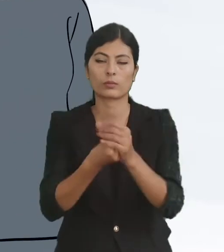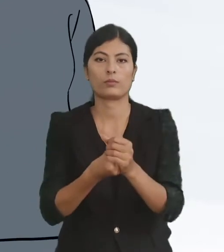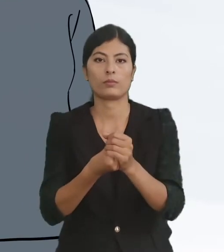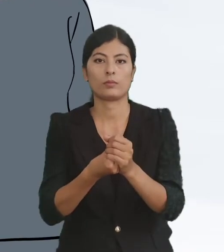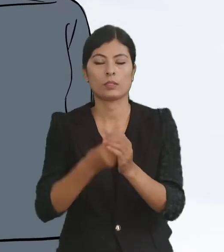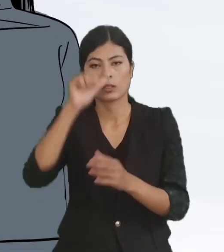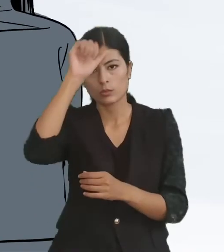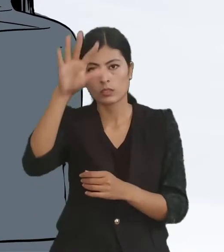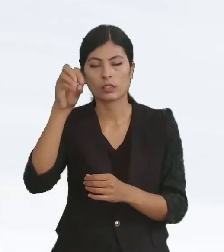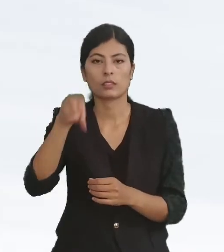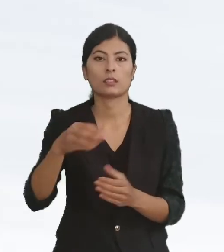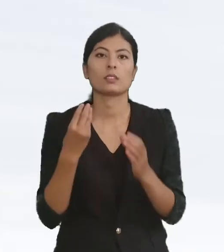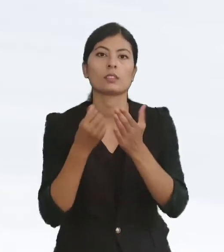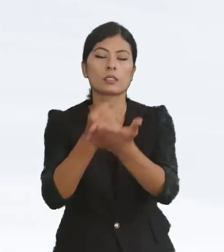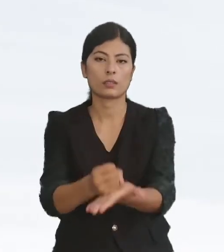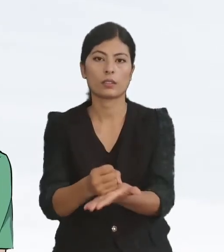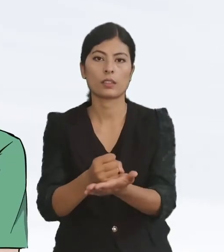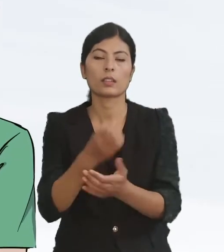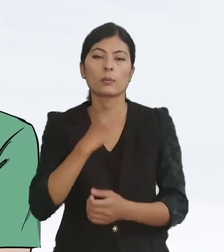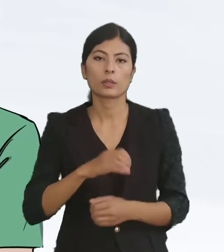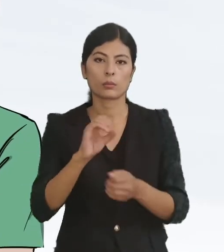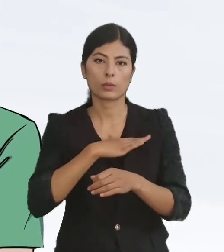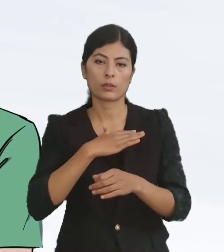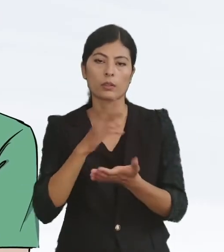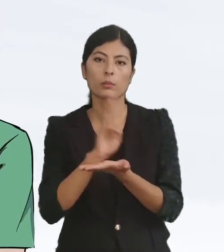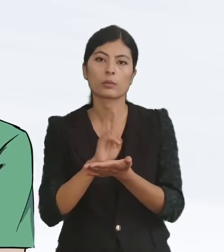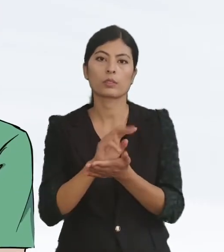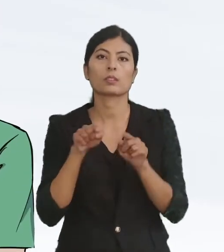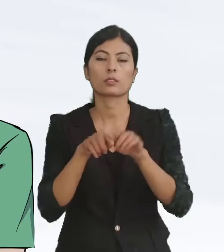सेवा, पीडित प्रभाव प्रतिवेदन तयारी सम्बन्धी सेवा।